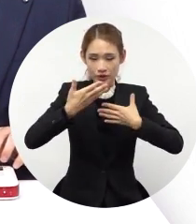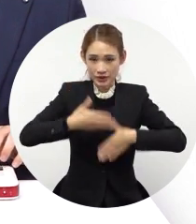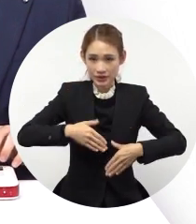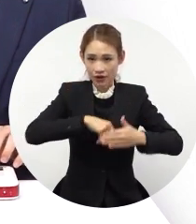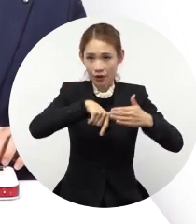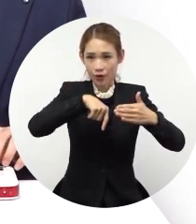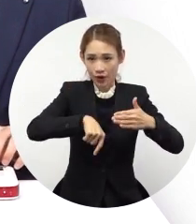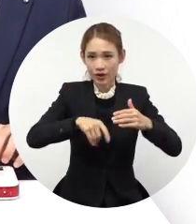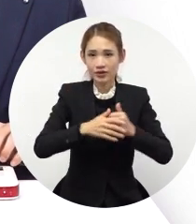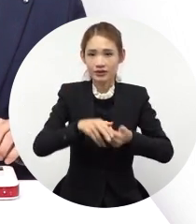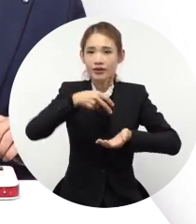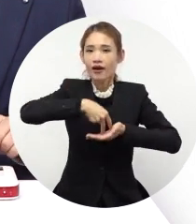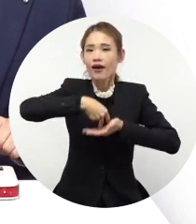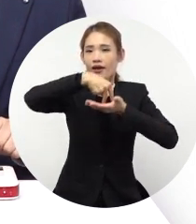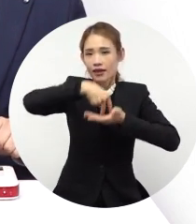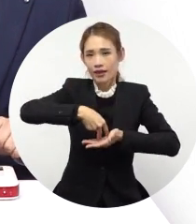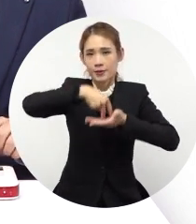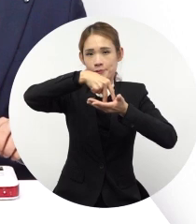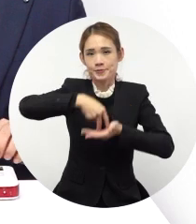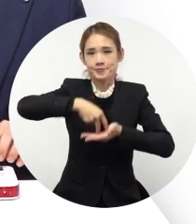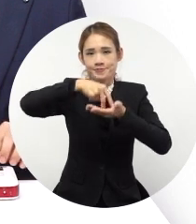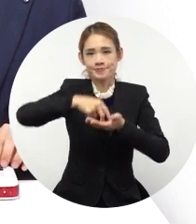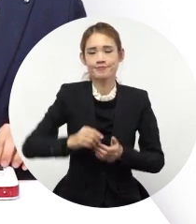내에 설치되어 있는 엘리베이터,